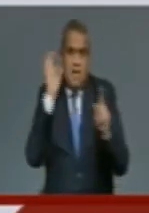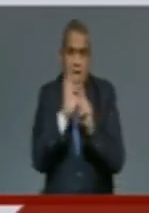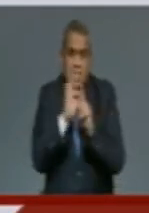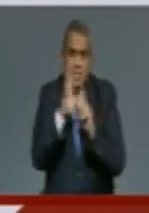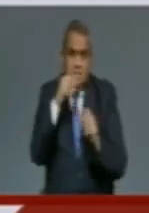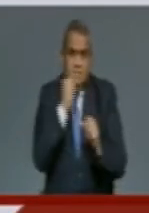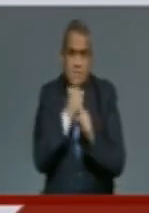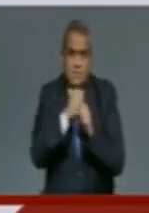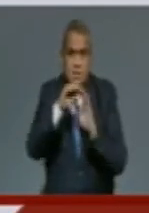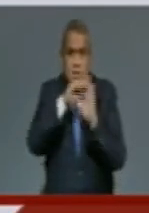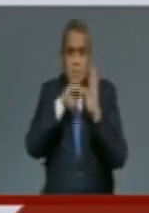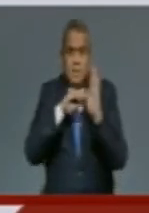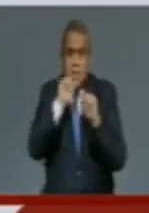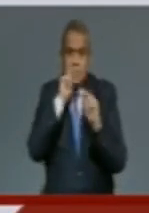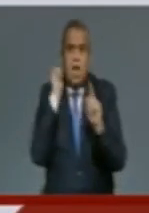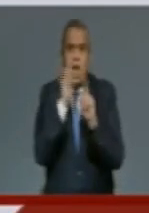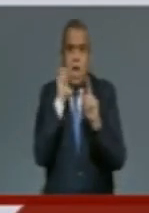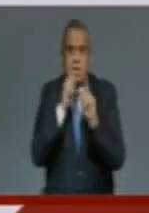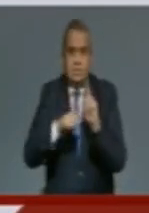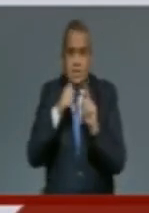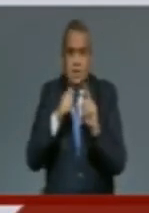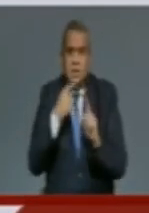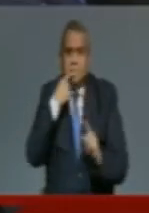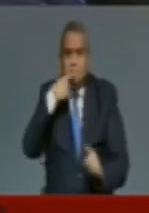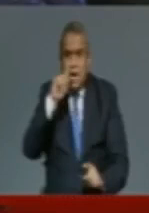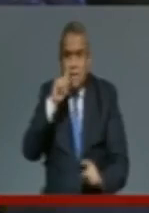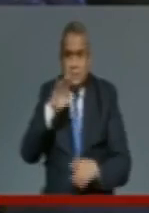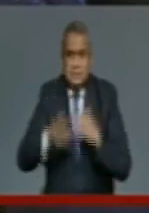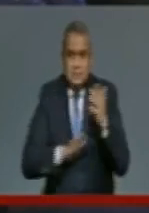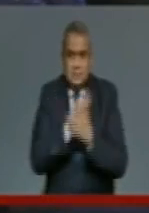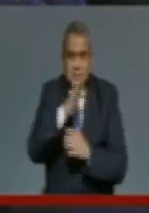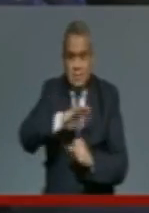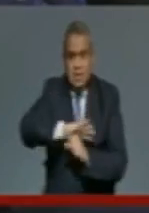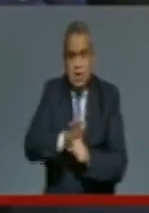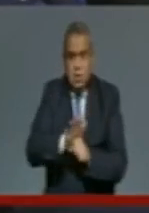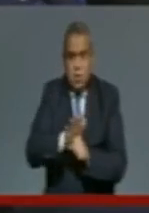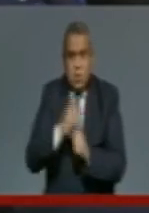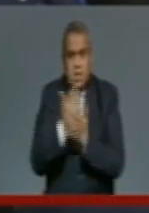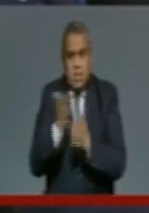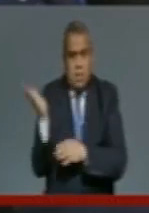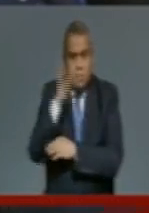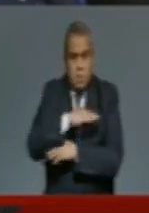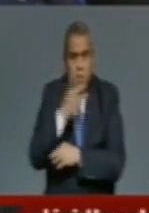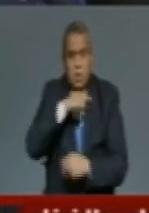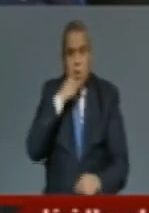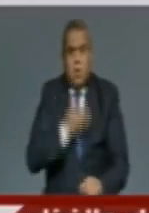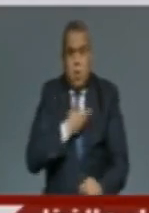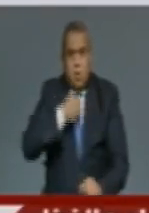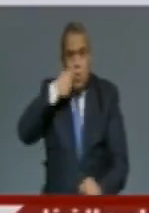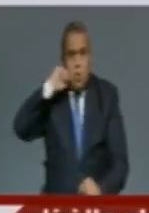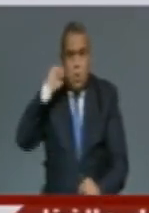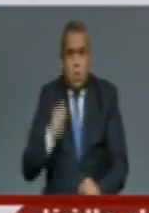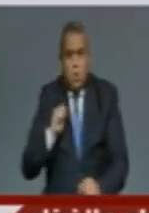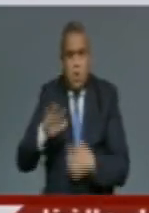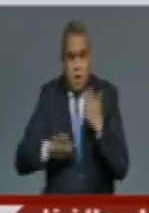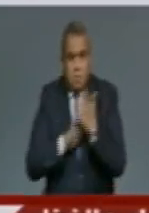برنامج الإصلاح. لسوء الحظ خلال أزمة الكوفيد 19 والأزمة الروسية الأوكرانية أنا بقول إن ده كان ليه تأثير